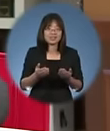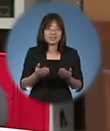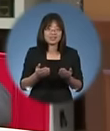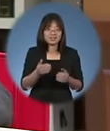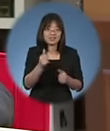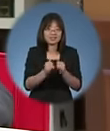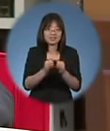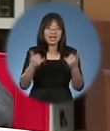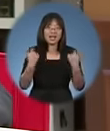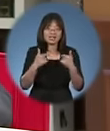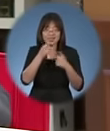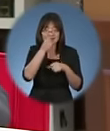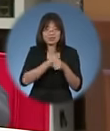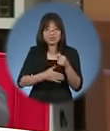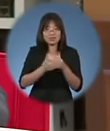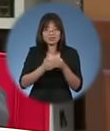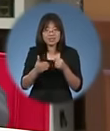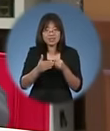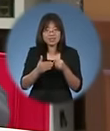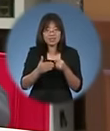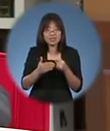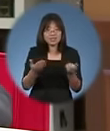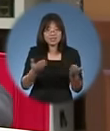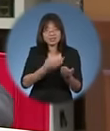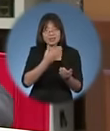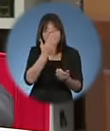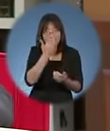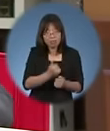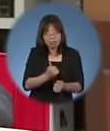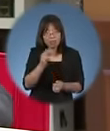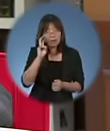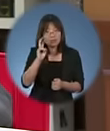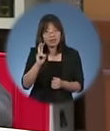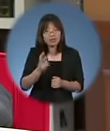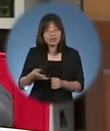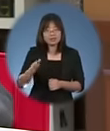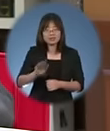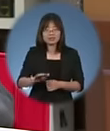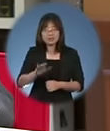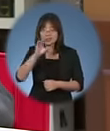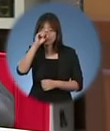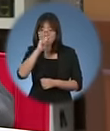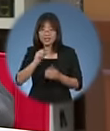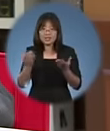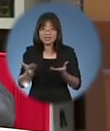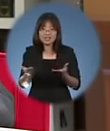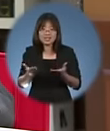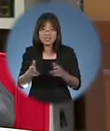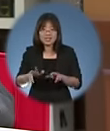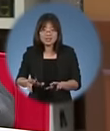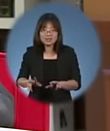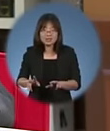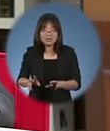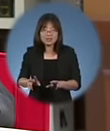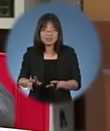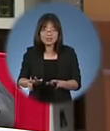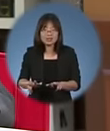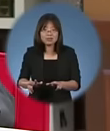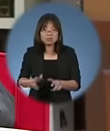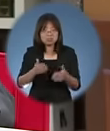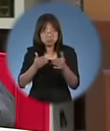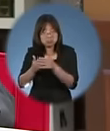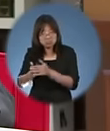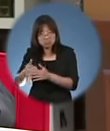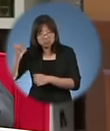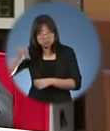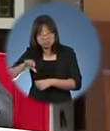경쟁자가 항상 있을 수가 있고 또 그 일이 싫을 수가 있어요. 그러나 좋아하는 일은 당장 뭐가 어떻게 안 될지는